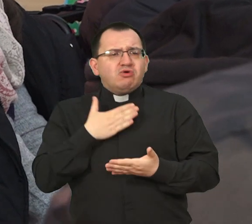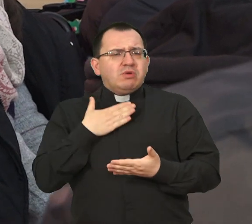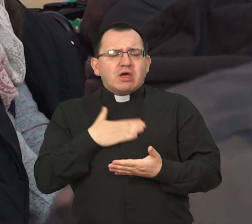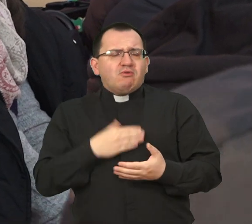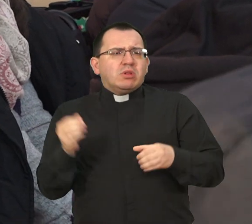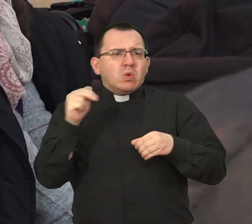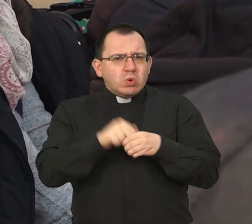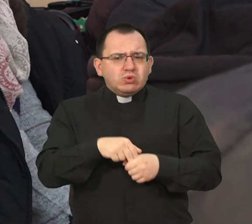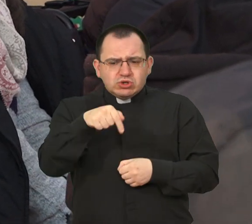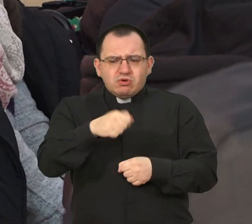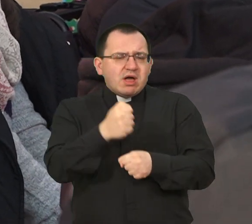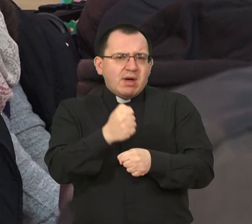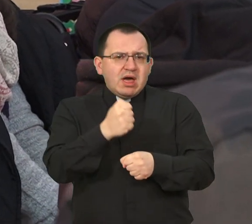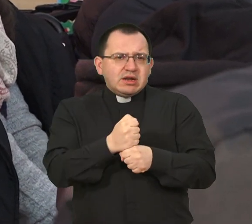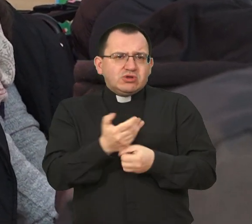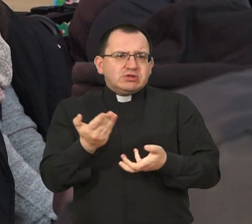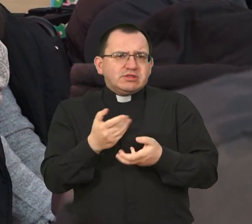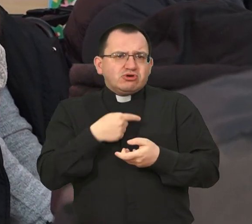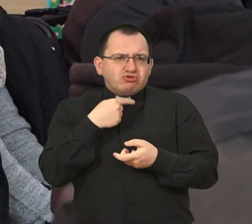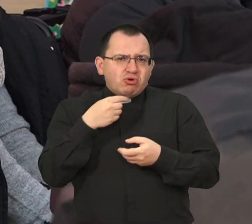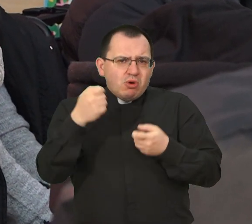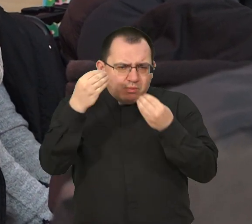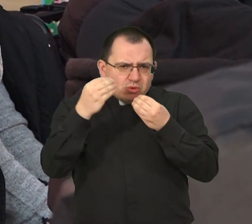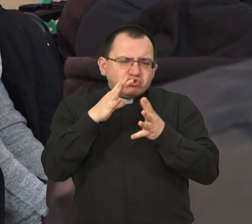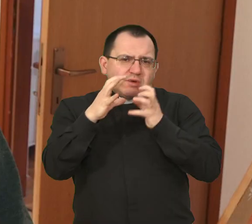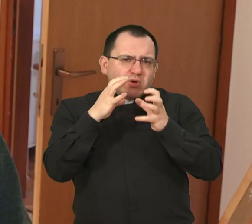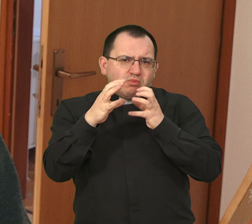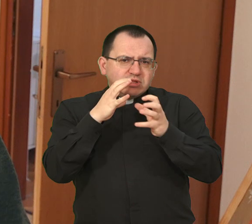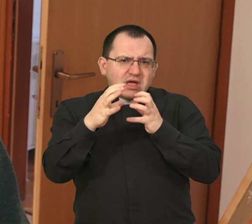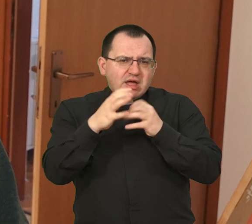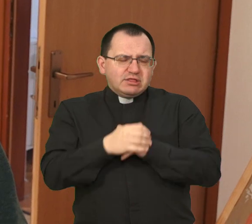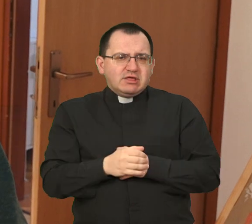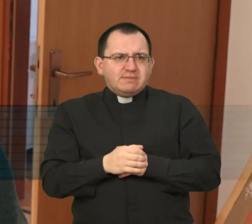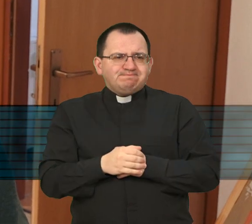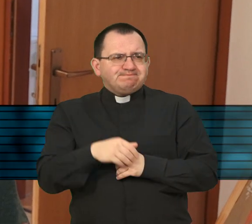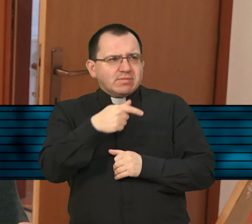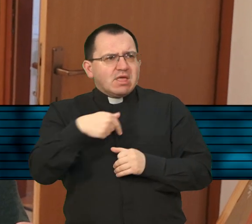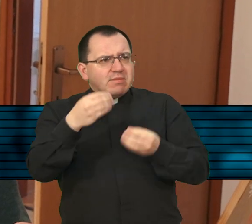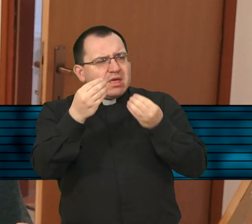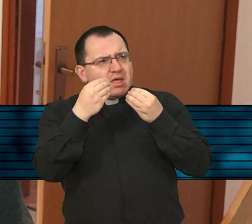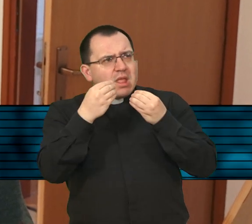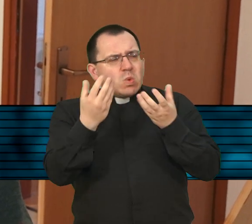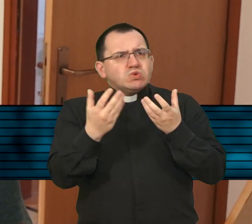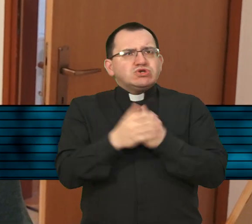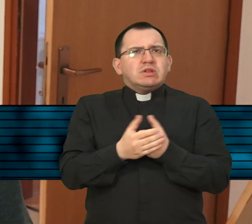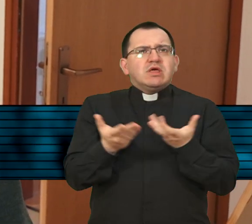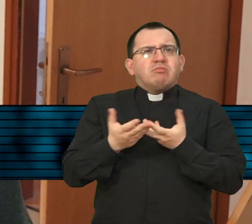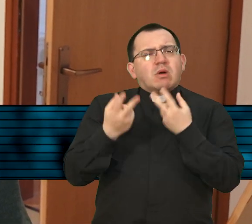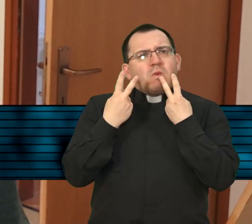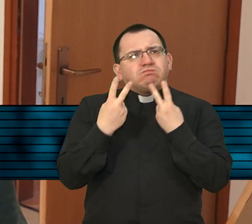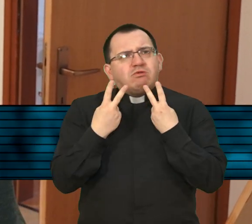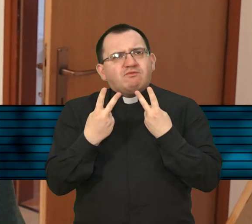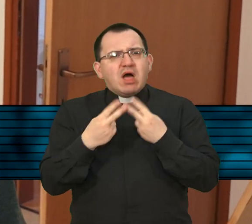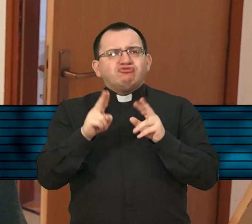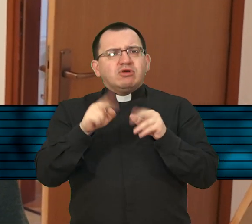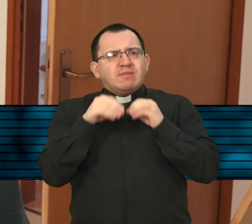ovakvim radionicama koje govore o komunikacijskim vještinama. Naučili smo danas da je jako važno